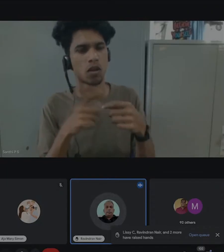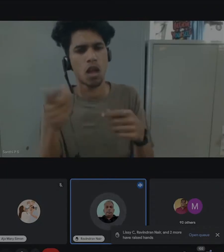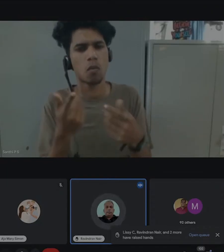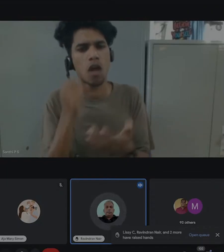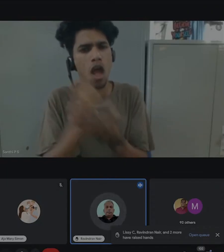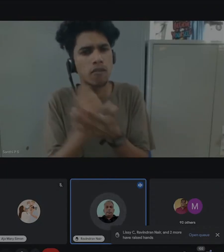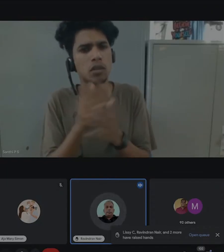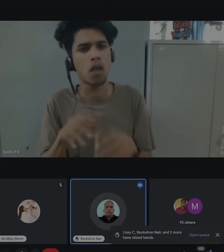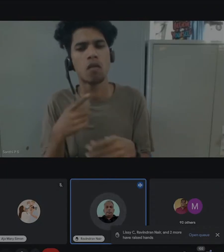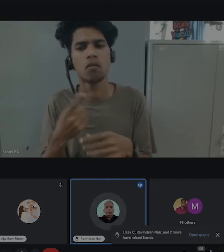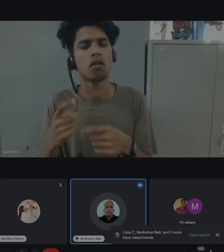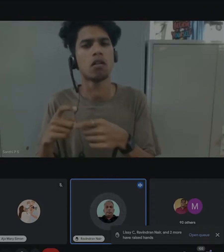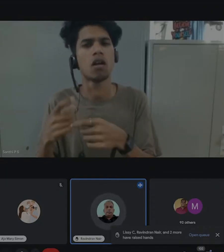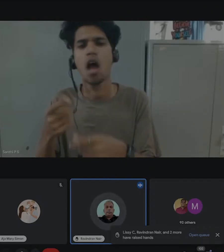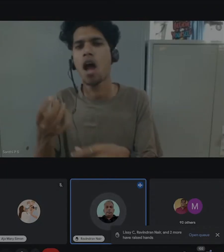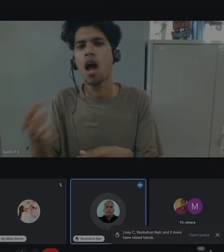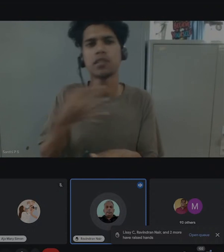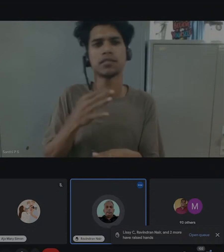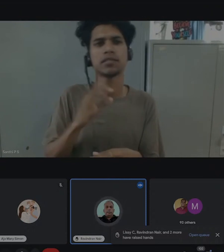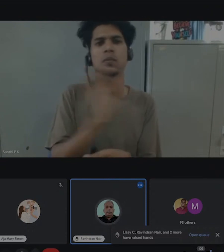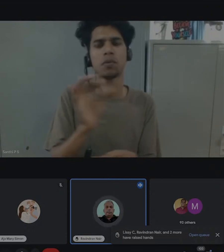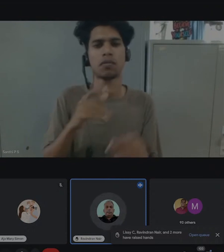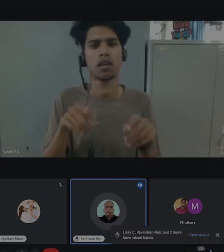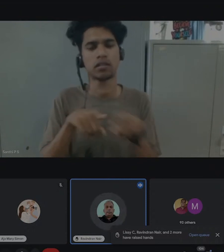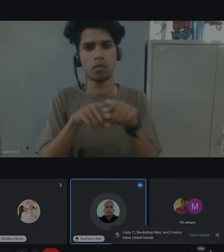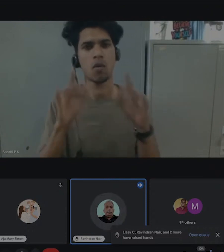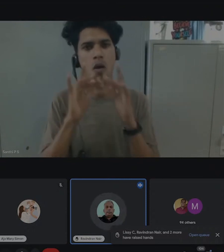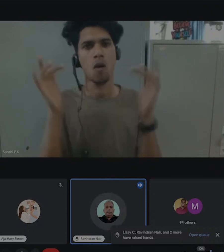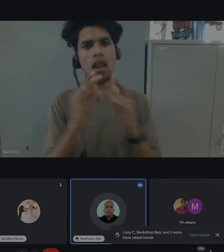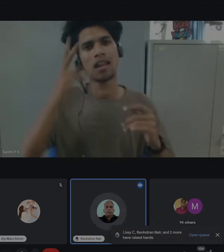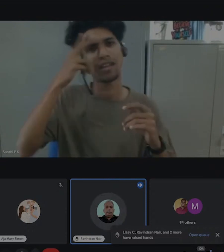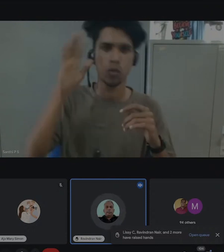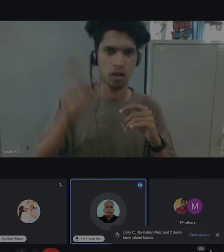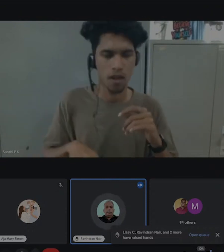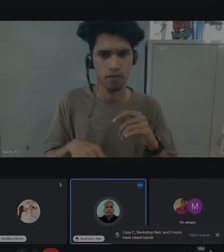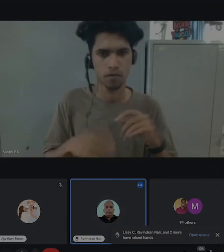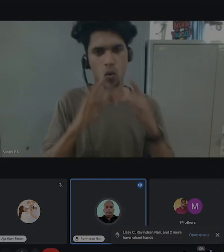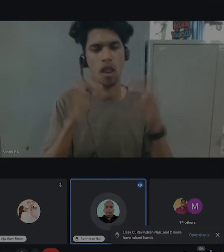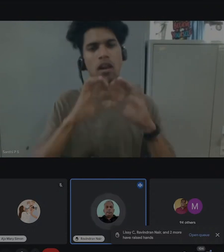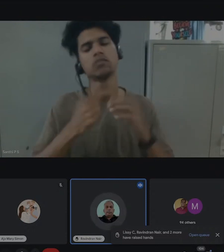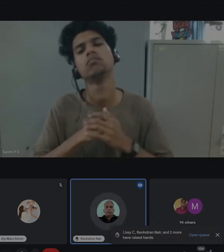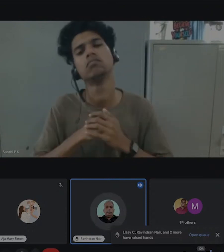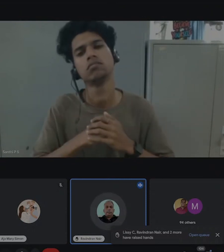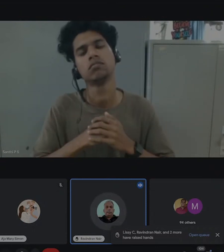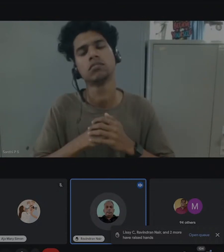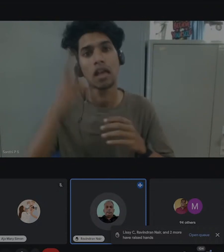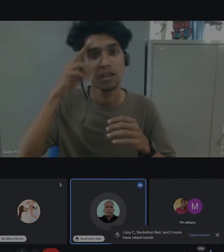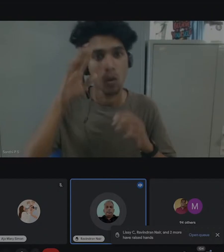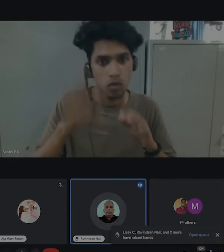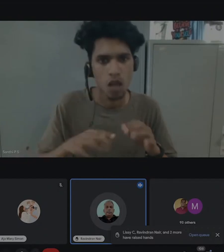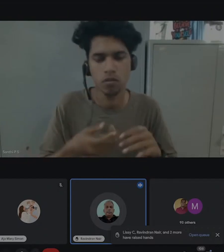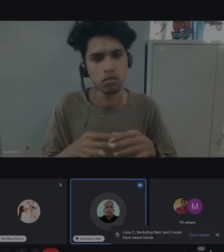കാര്യങ്ങൾ ചോദിക്കില്ല. ഫോർ എക്സാമ്പിൾ, ഓൺലൈൻ ക്ലാസ്സിലൊക്കെ ഇരിക്കുമ്പോ അവന് ഡൗട്ട് ഉണ്ടെങ്കിലും അവന് ചോദിക്കില്ല, അല്ലെങ്കിൽ പുറത്തു നിന്നാണെങ്കിലും അവൻ